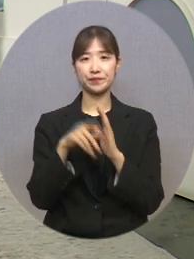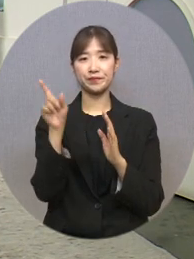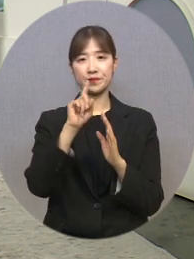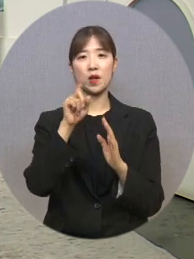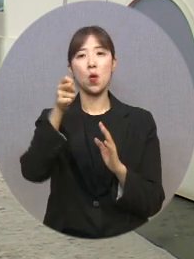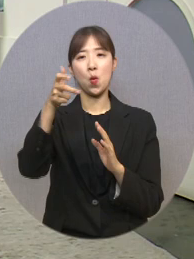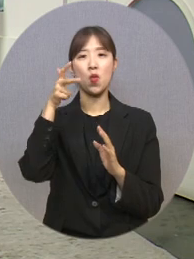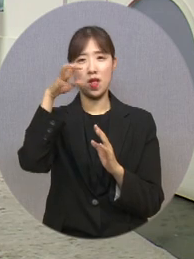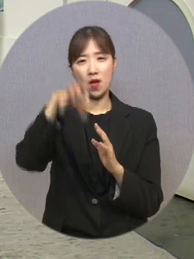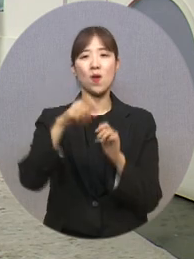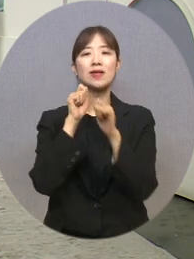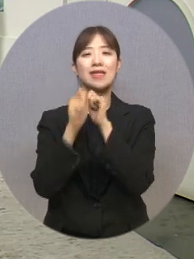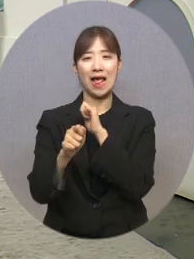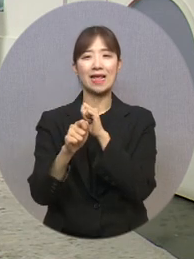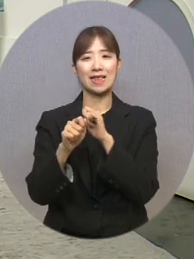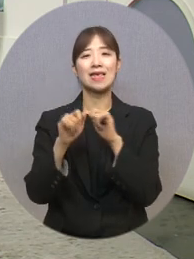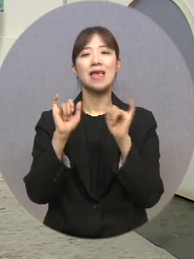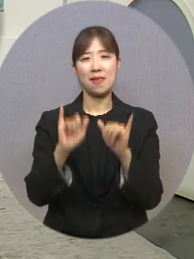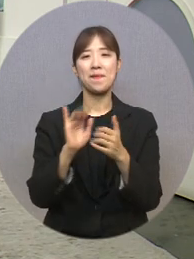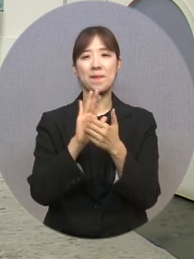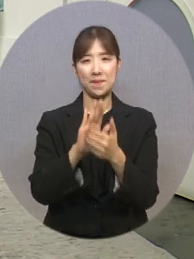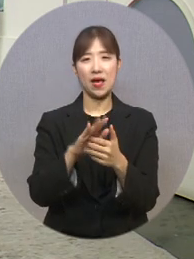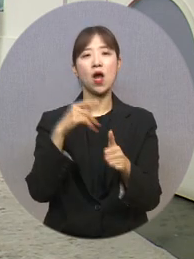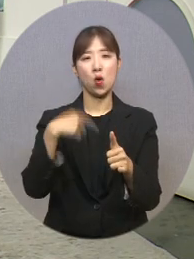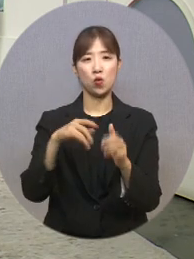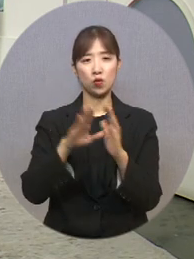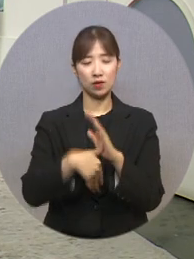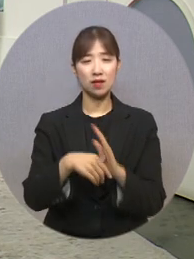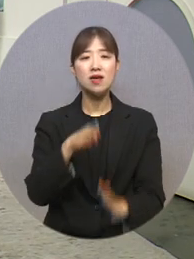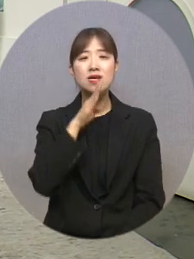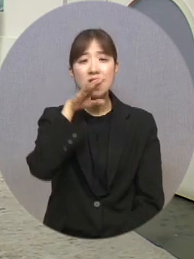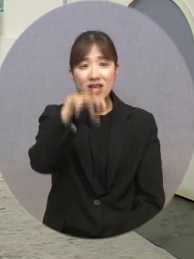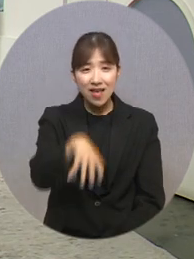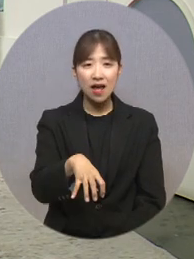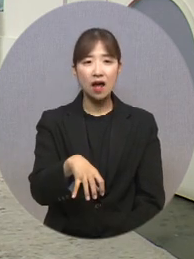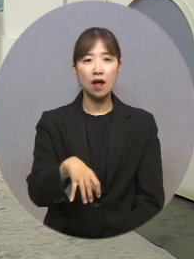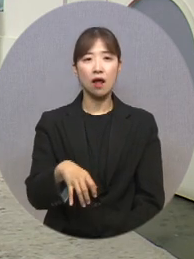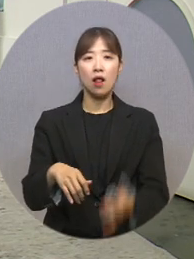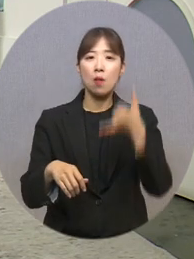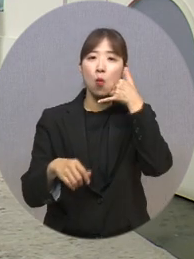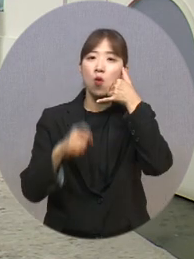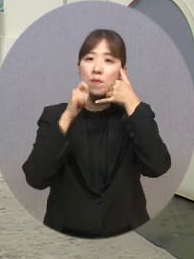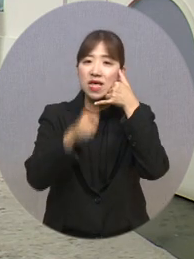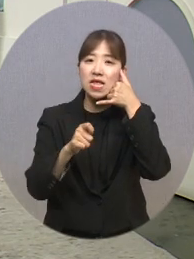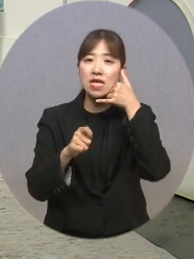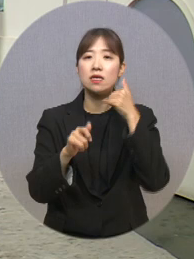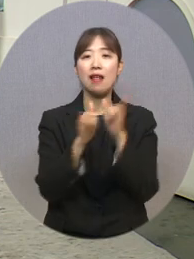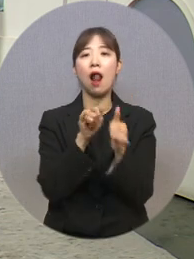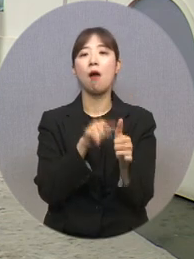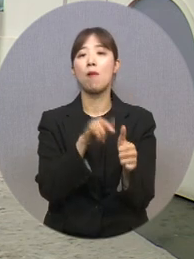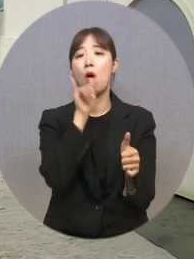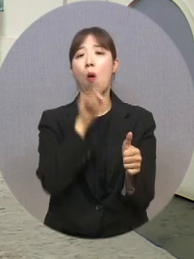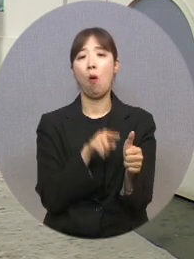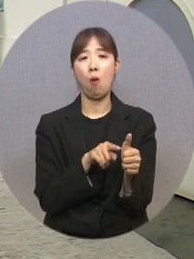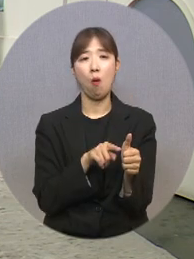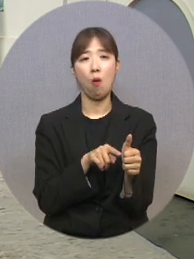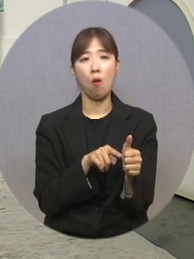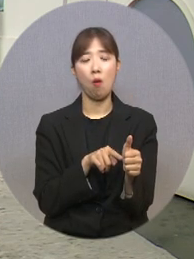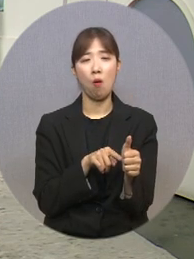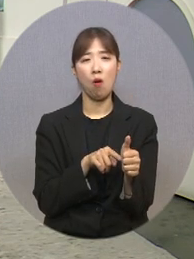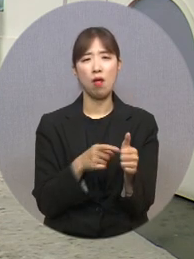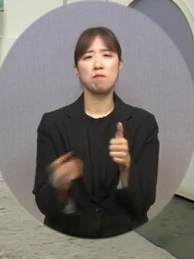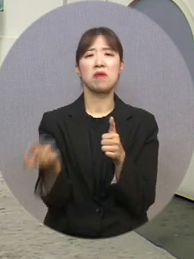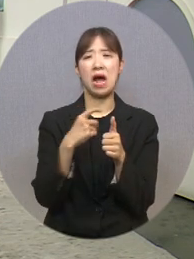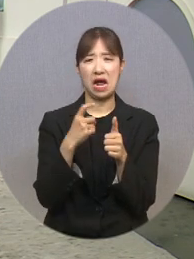그 호텔에서 이제 그 사기 예방 교육을 하는데 현장에서 네. 그 보이스피싱 당한 분이 있습니다. 아. 그 가장